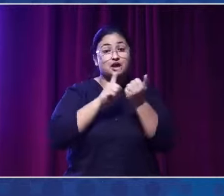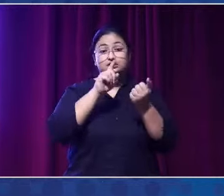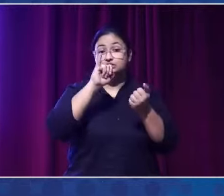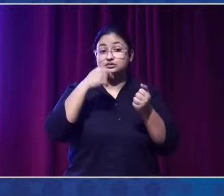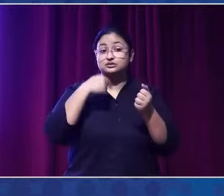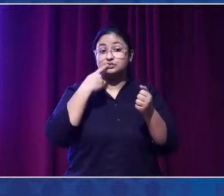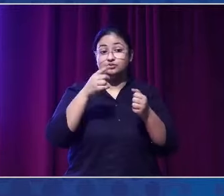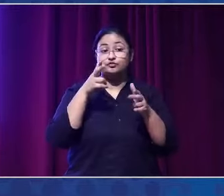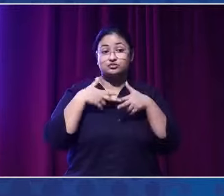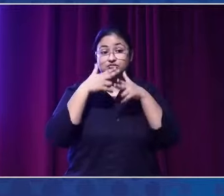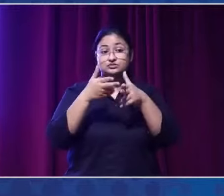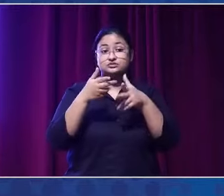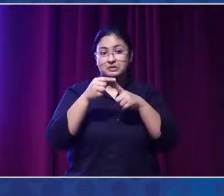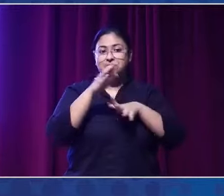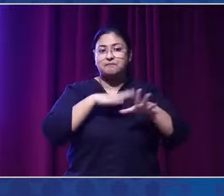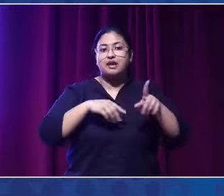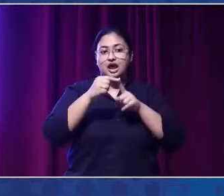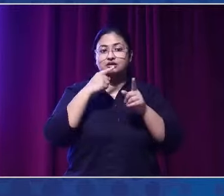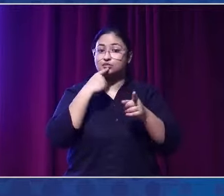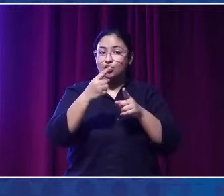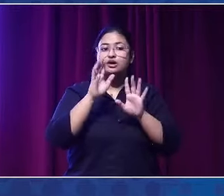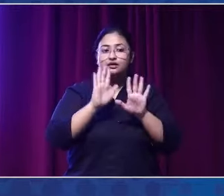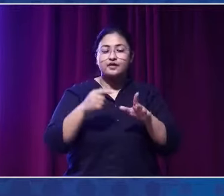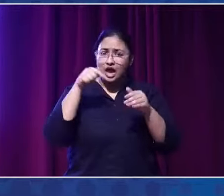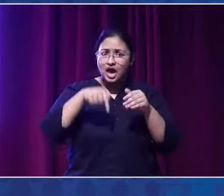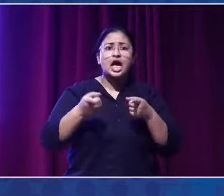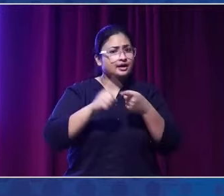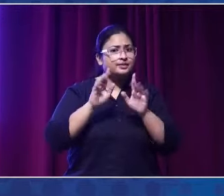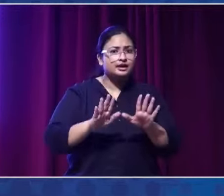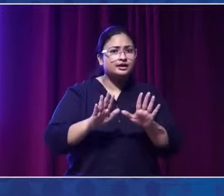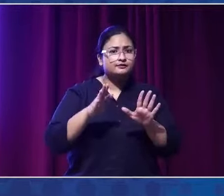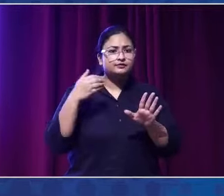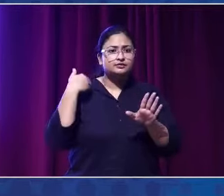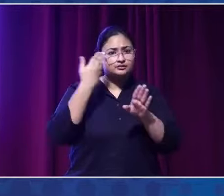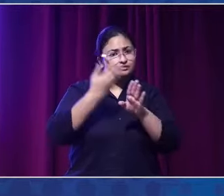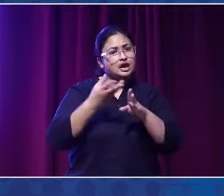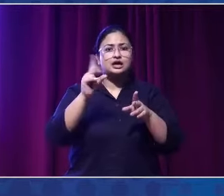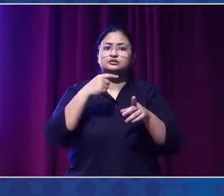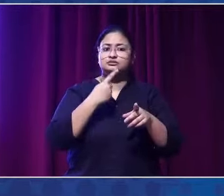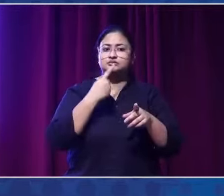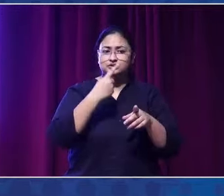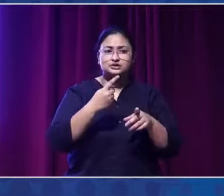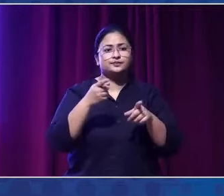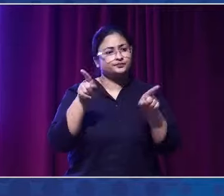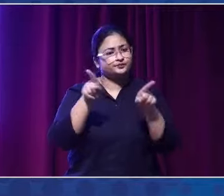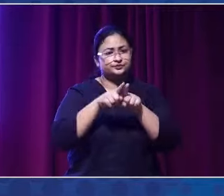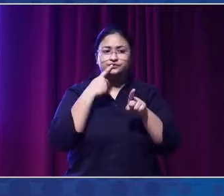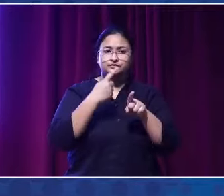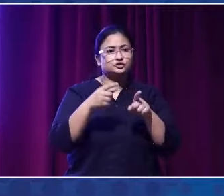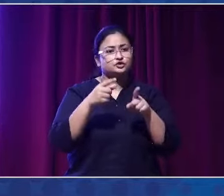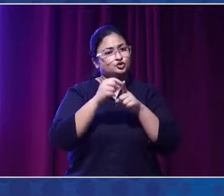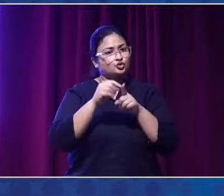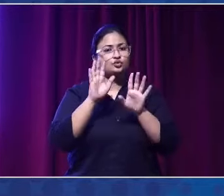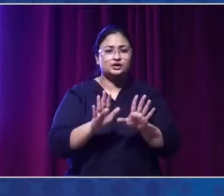का प्रयास कर रहे हैं, हमने सबको इंस्ट्रक्शंस दिए, एंड टुडे आई एम टेलिंग ऐसा हुआ, इसलिए आज फिर बता रहा हूं। सबको सख्त हिदायत दी गई है कि